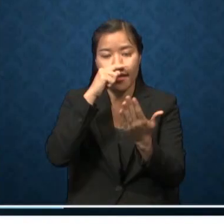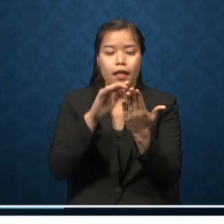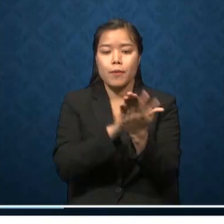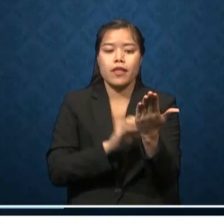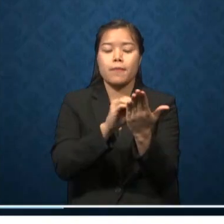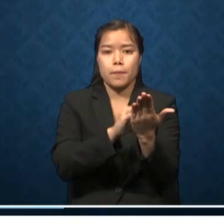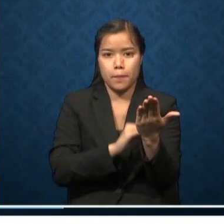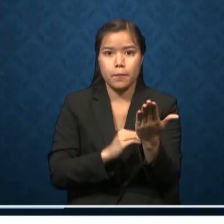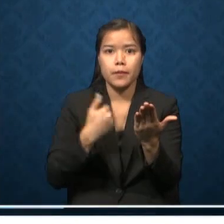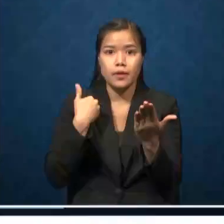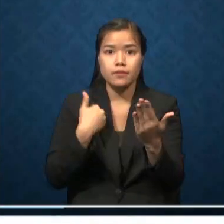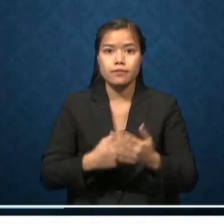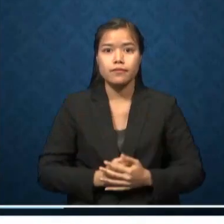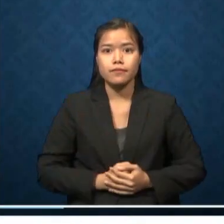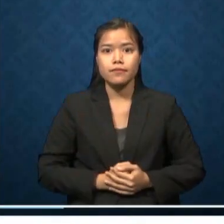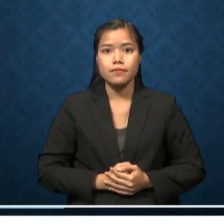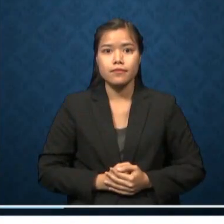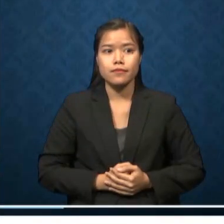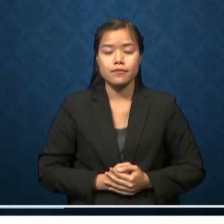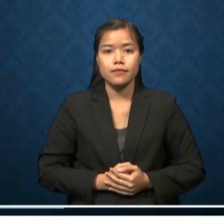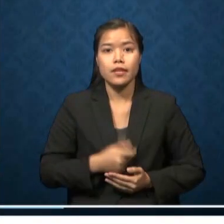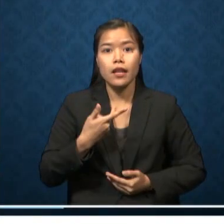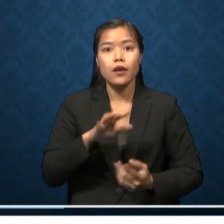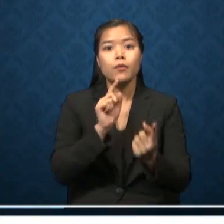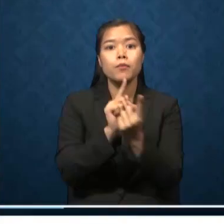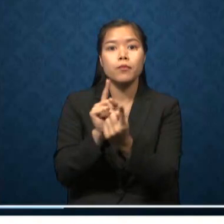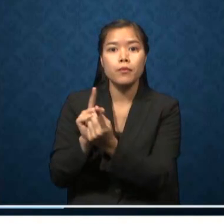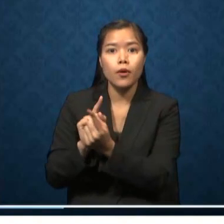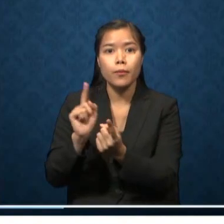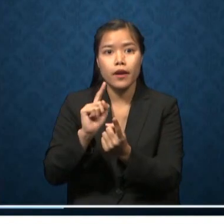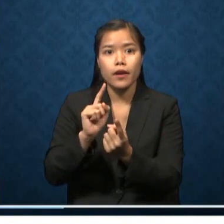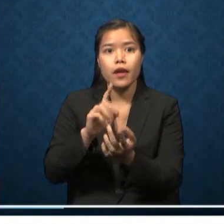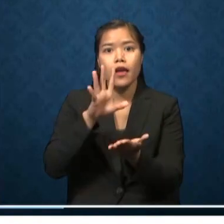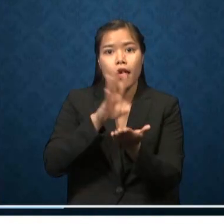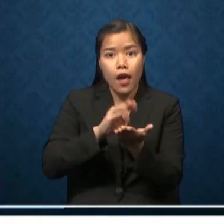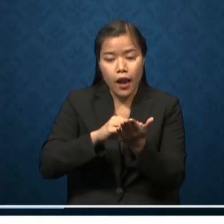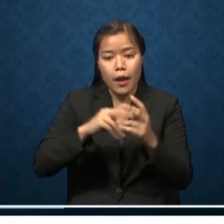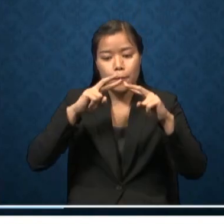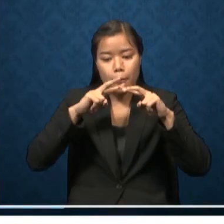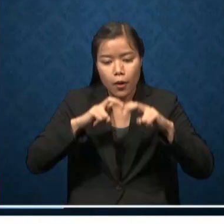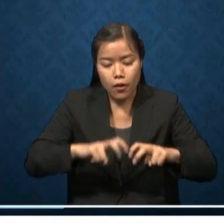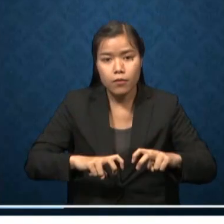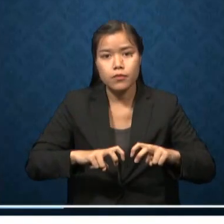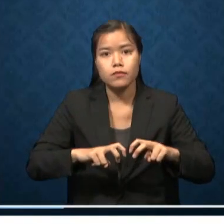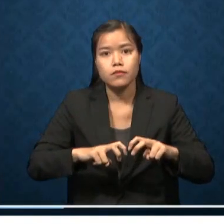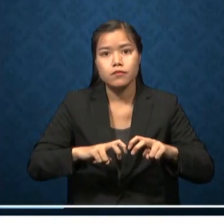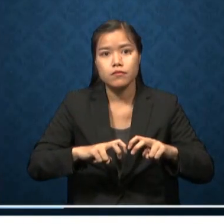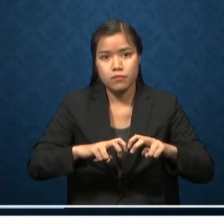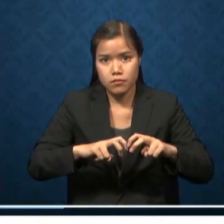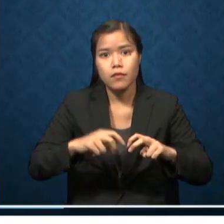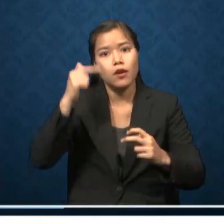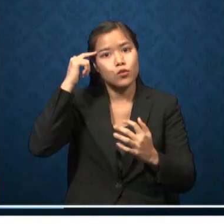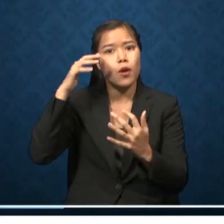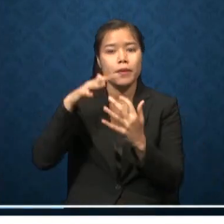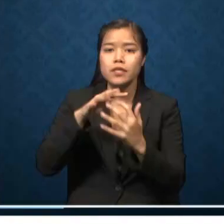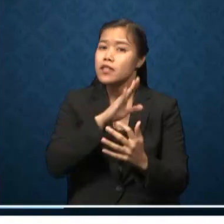อันเนี้ยก็จะเกิด elderlymental Fitnessนะคะก็คือมีการคัดกรองเรื่องของสุขภาพจิตโดยถึงจะมีสมองเสื่อมไม่สมองเสื่อม